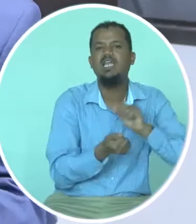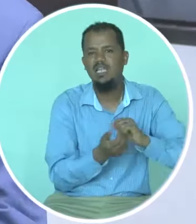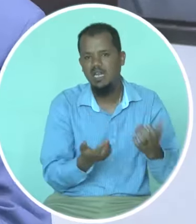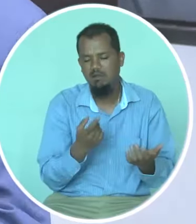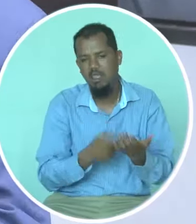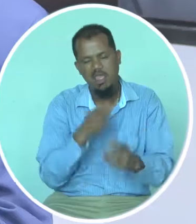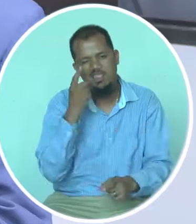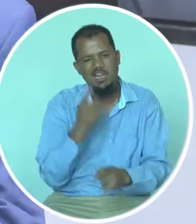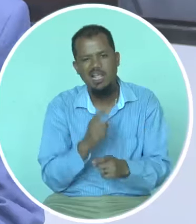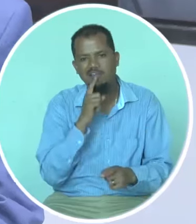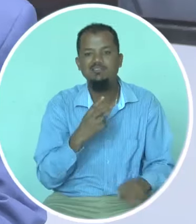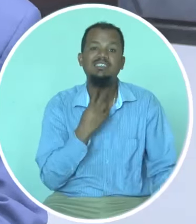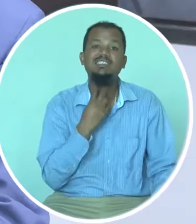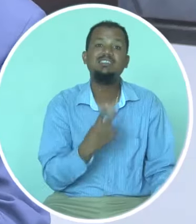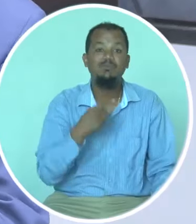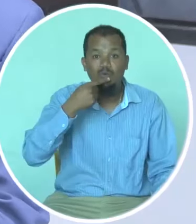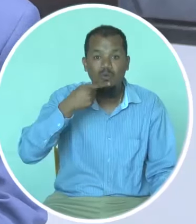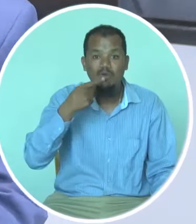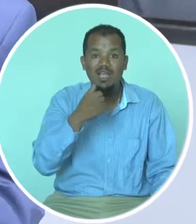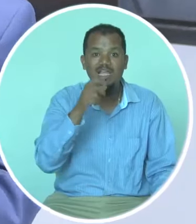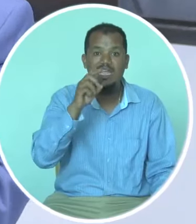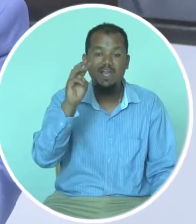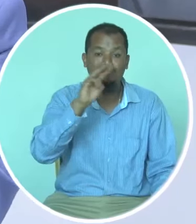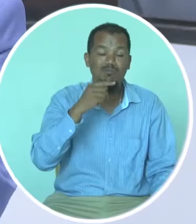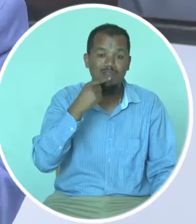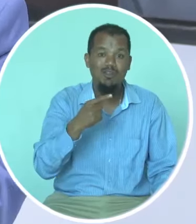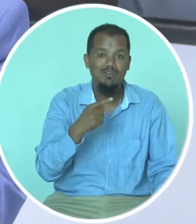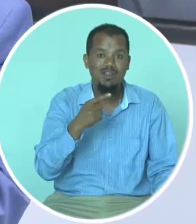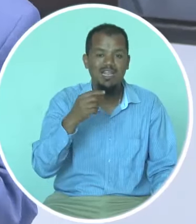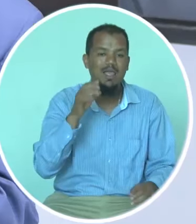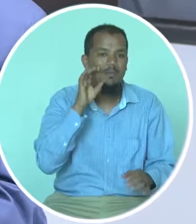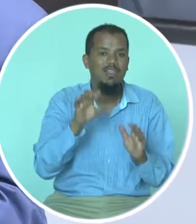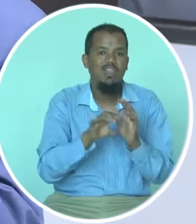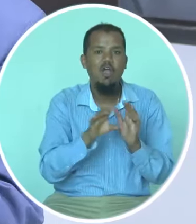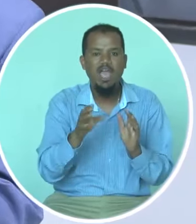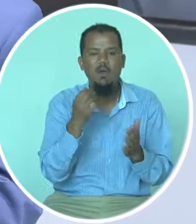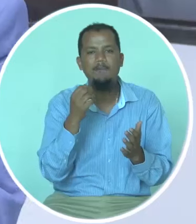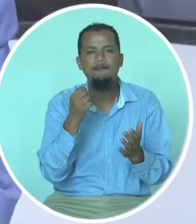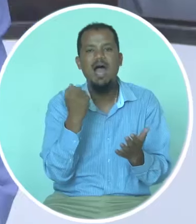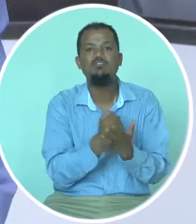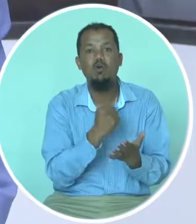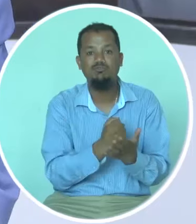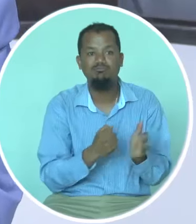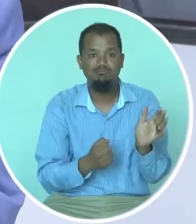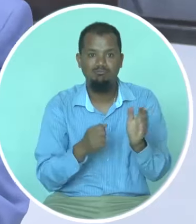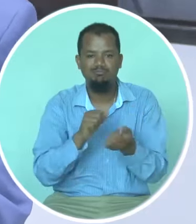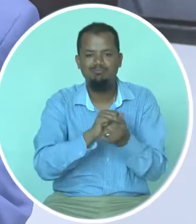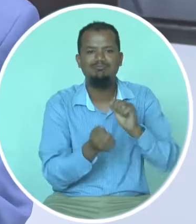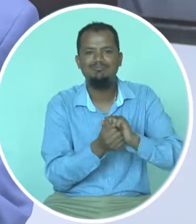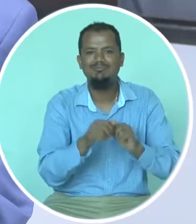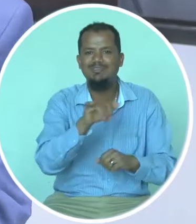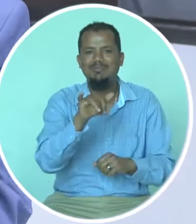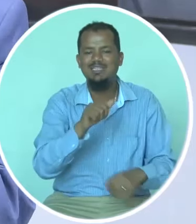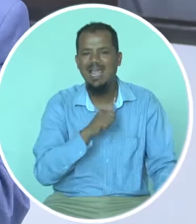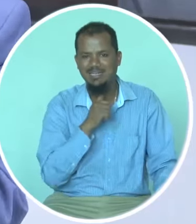ይሄ የተረጋገጠ ነው እንደ ድምጽ ቋንቋ ያሶ የሚለውን ቋንቋ የመታወቂያ የፓስፖርት ስም ነው ሌላ ቦታ ሄጄ የሚቀየረው ነገር